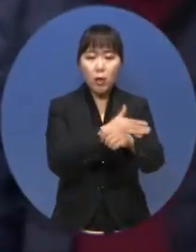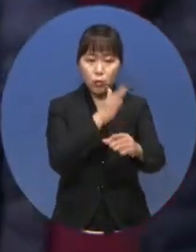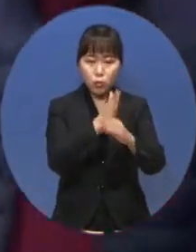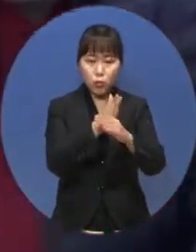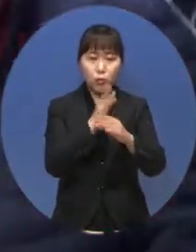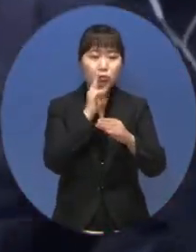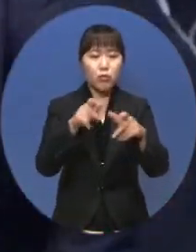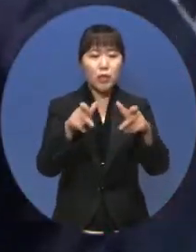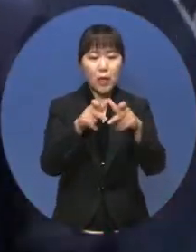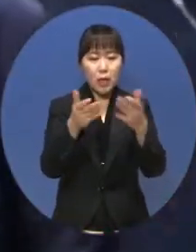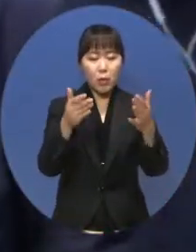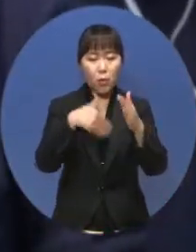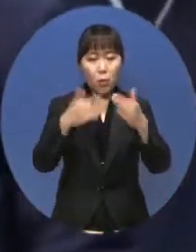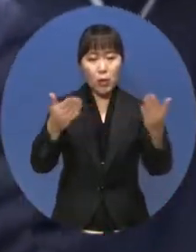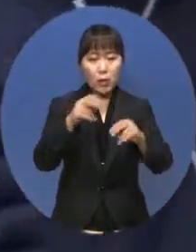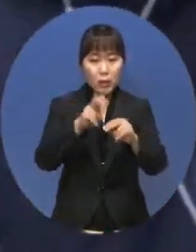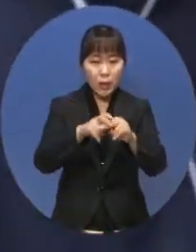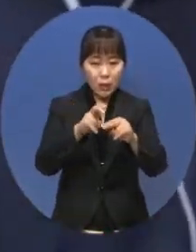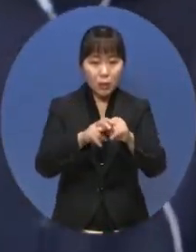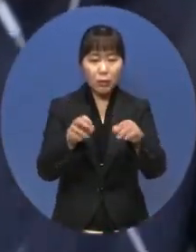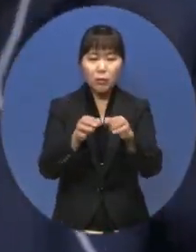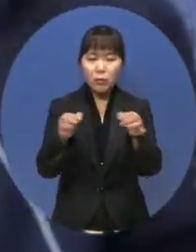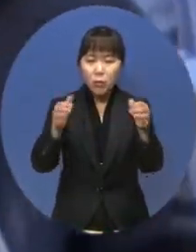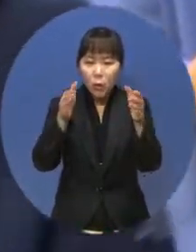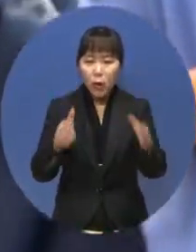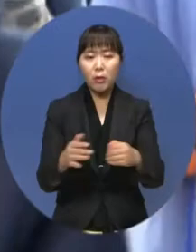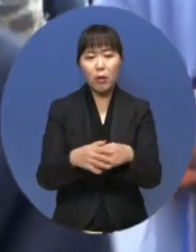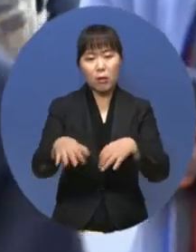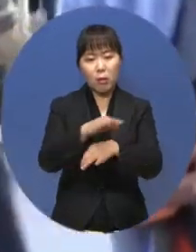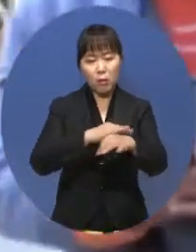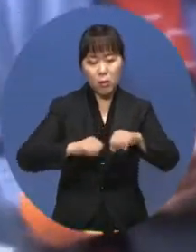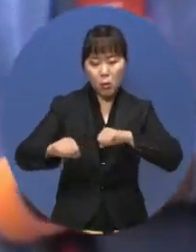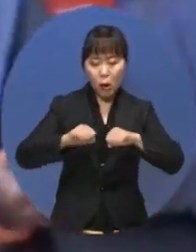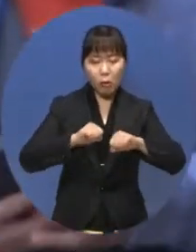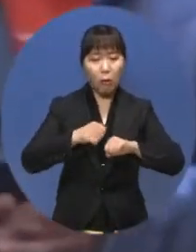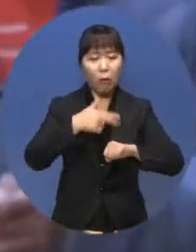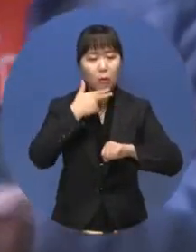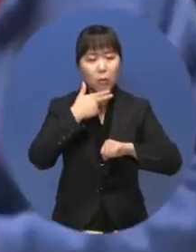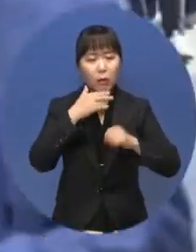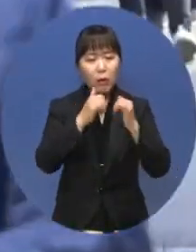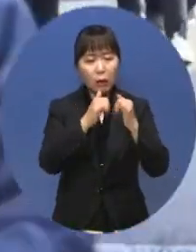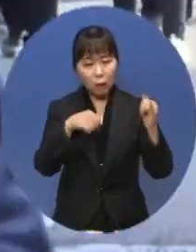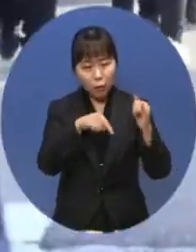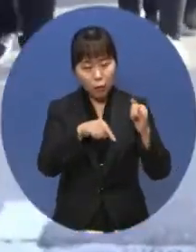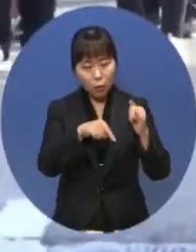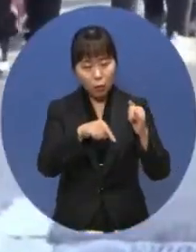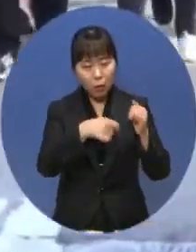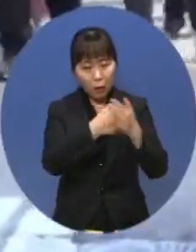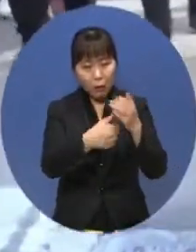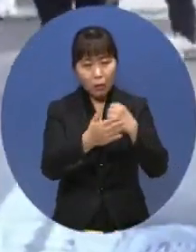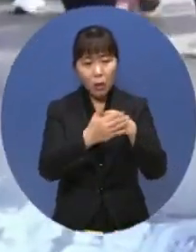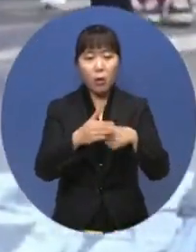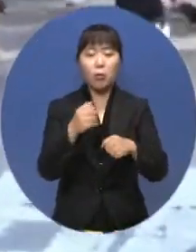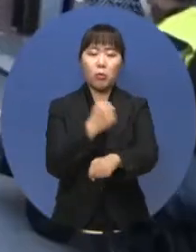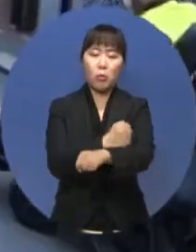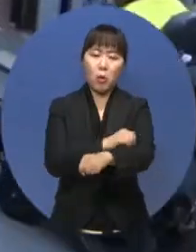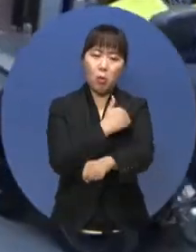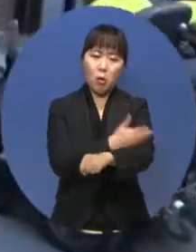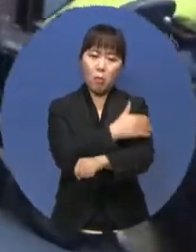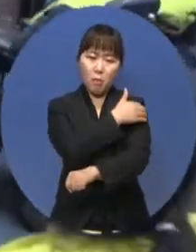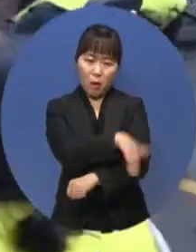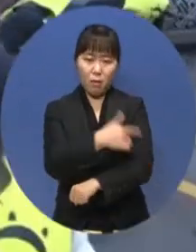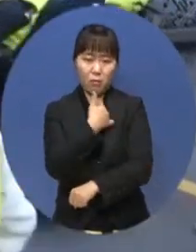중증장애인 공공일자리는 그동안 비경제활동 인구로 규정되어 노동의 권리에서